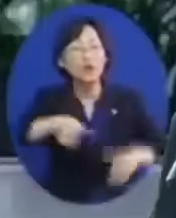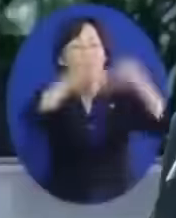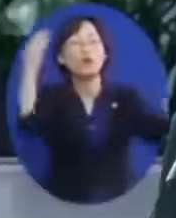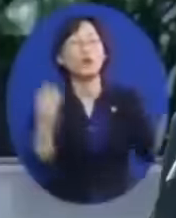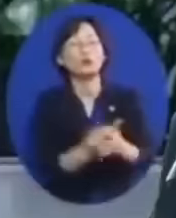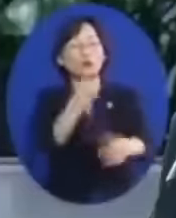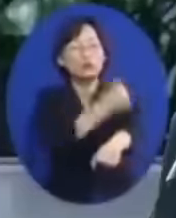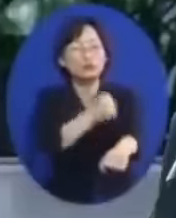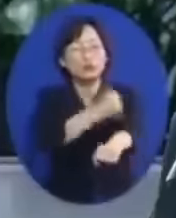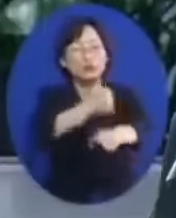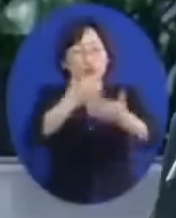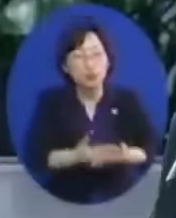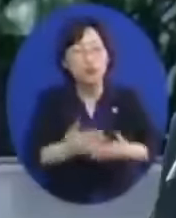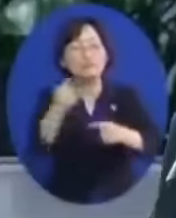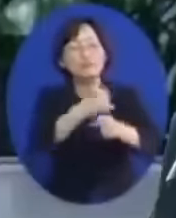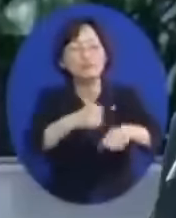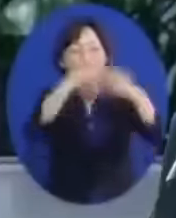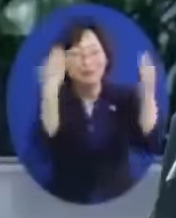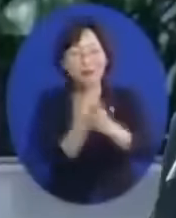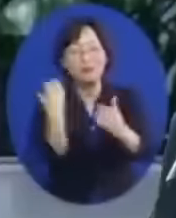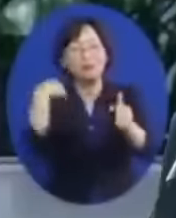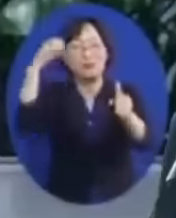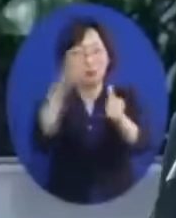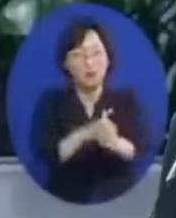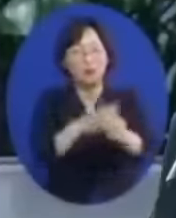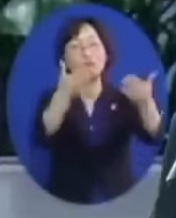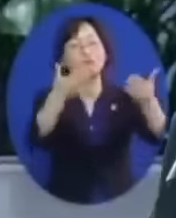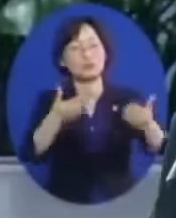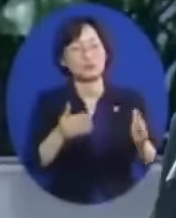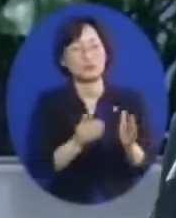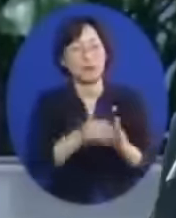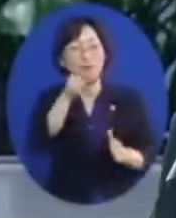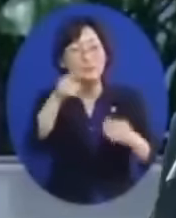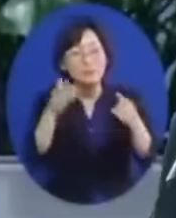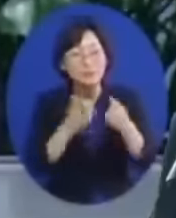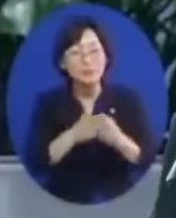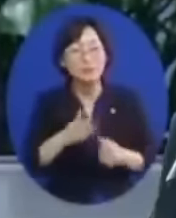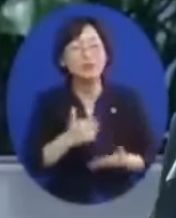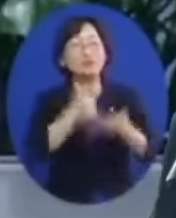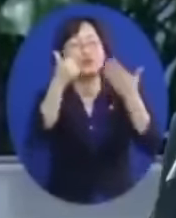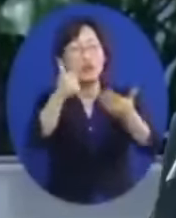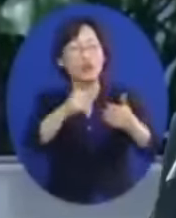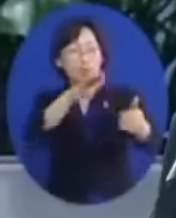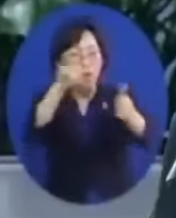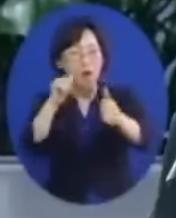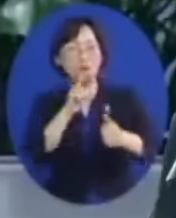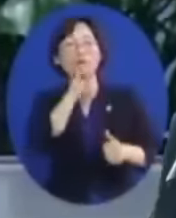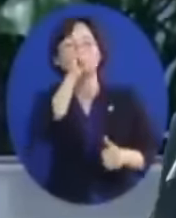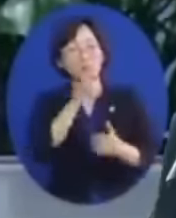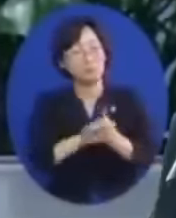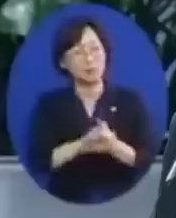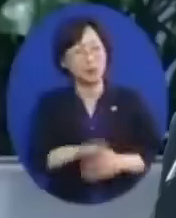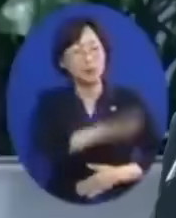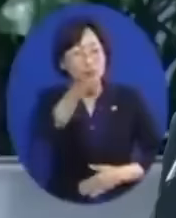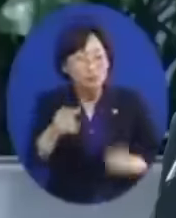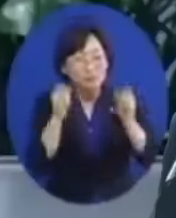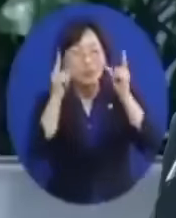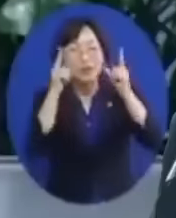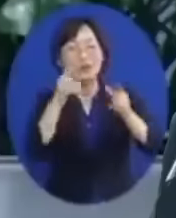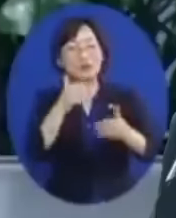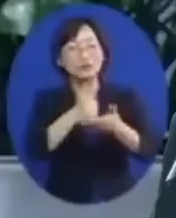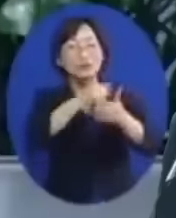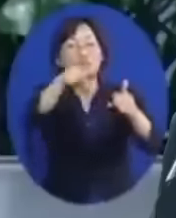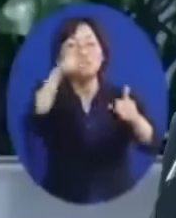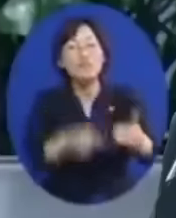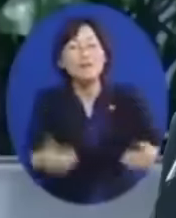모든 수고하고 모은 짐을 이미 다 짊어지고 가셨습니다. 그렇기 때문에 주께로 오라고 나가는 것입니다. 우리는 뛰어서 주님